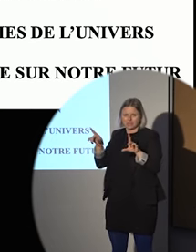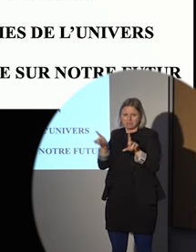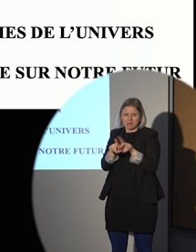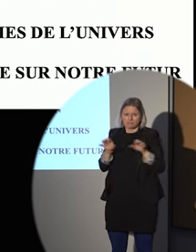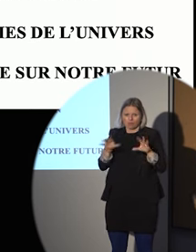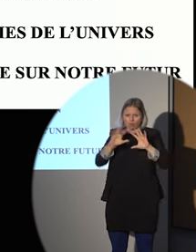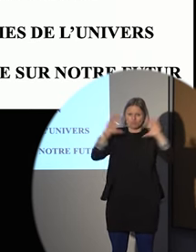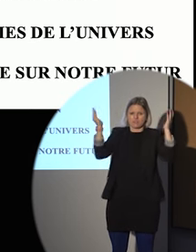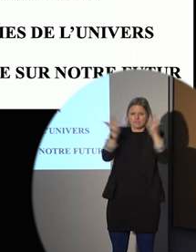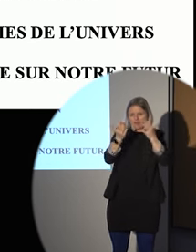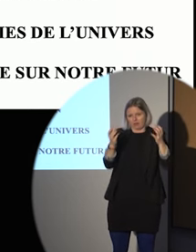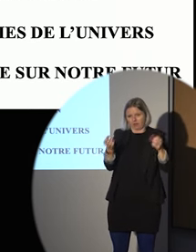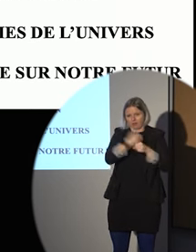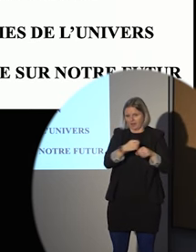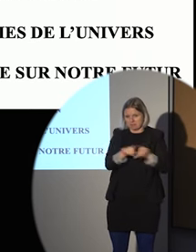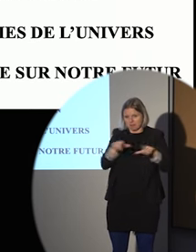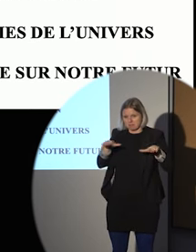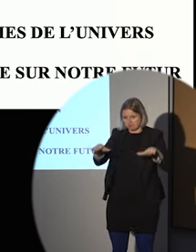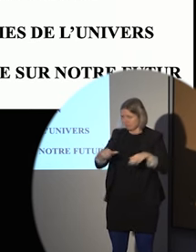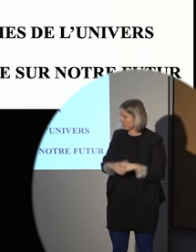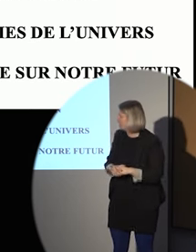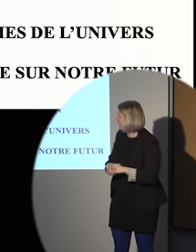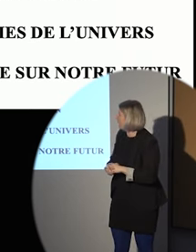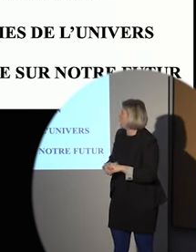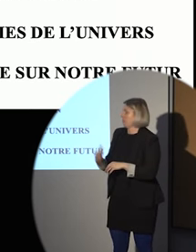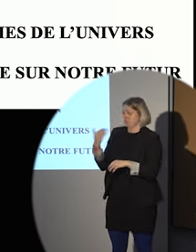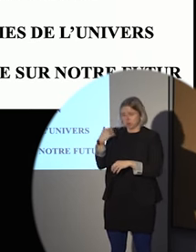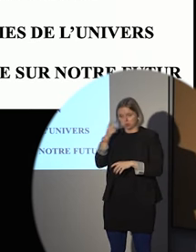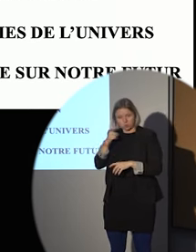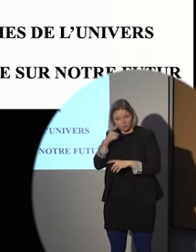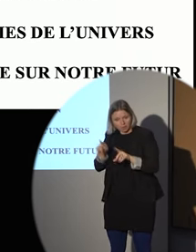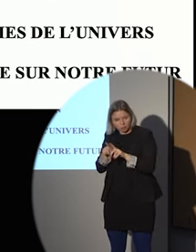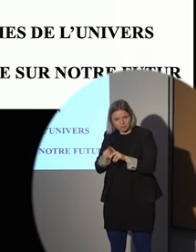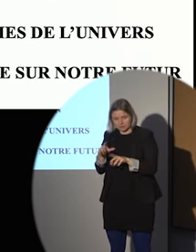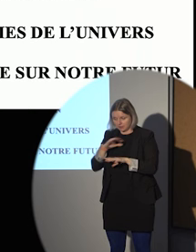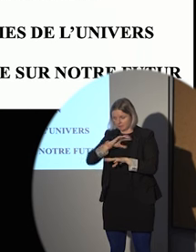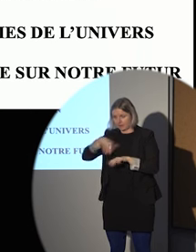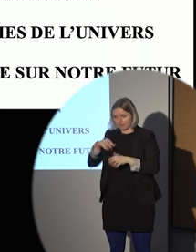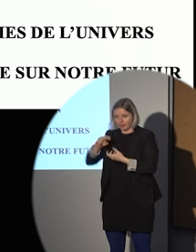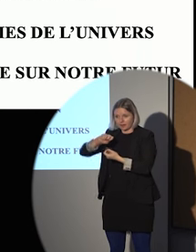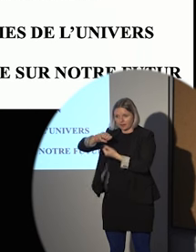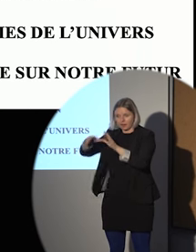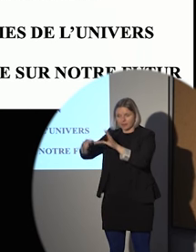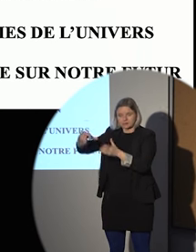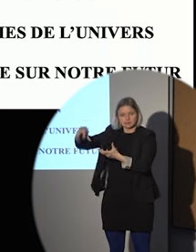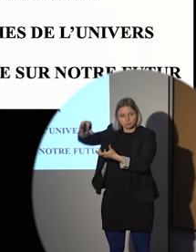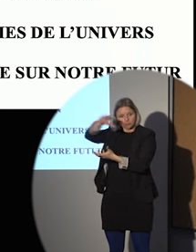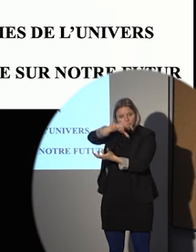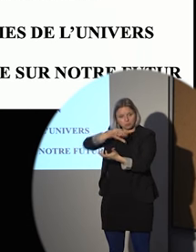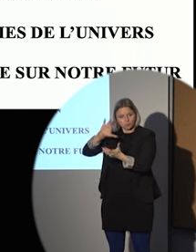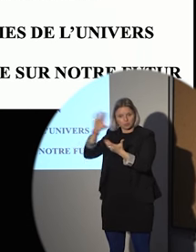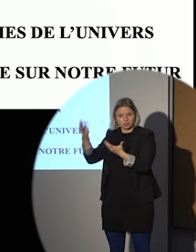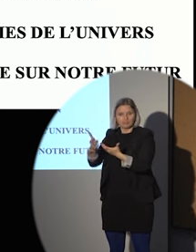autres. Et puis, on est en train de découvrir les toutes premières galaxies de l'univers. Et puis, oui, l'astronomie peut nous dire un certain nombre de choses sur notre